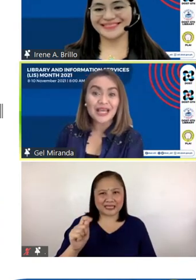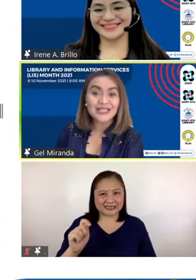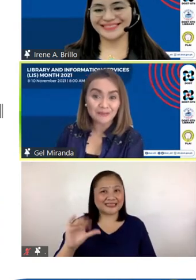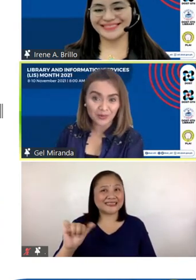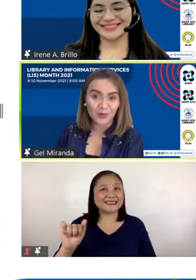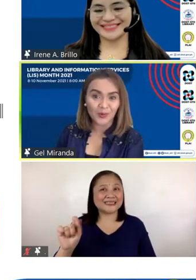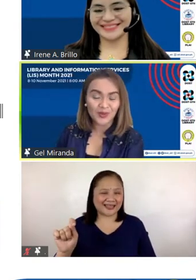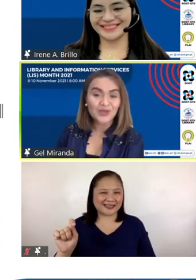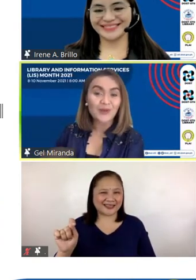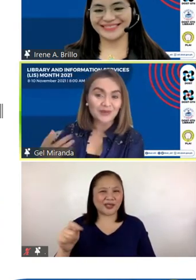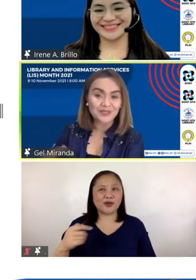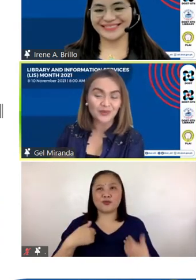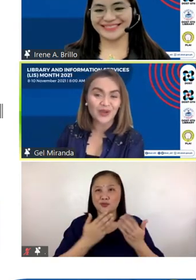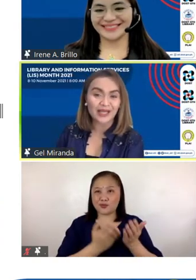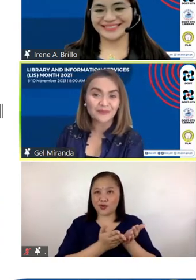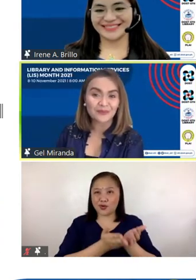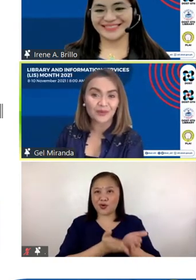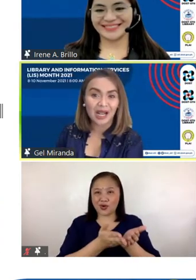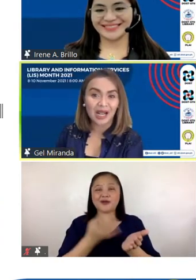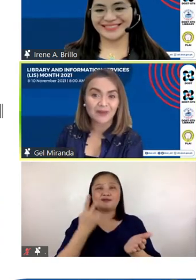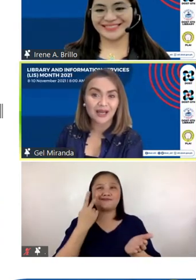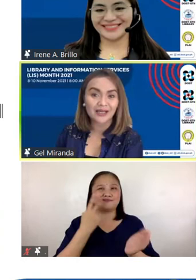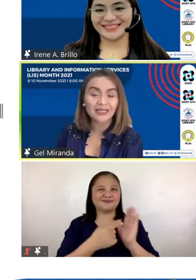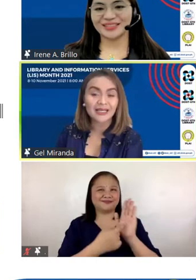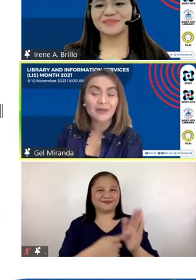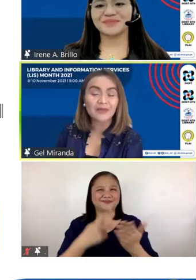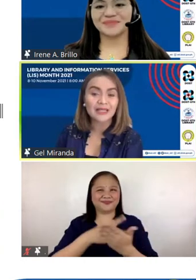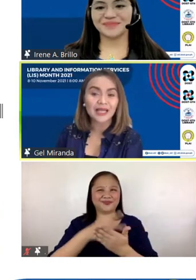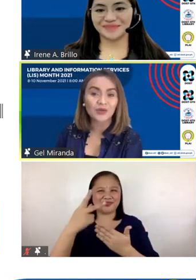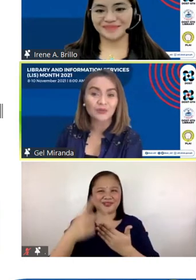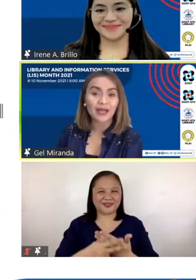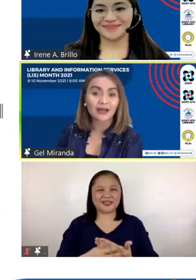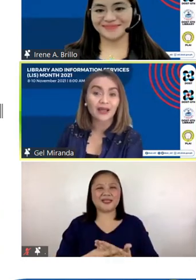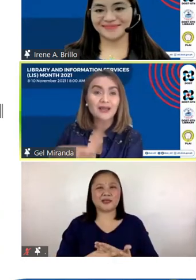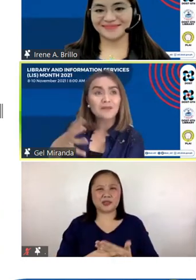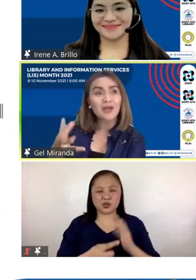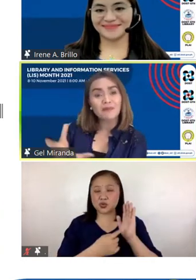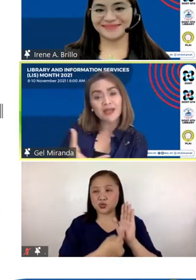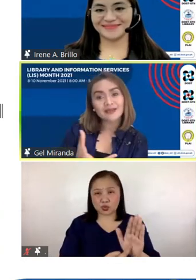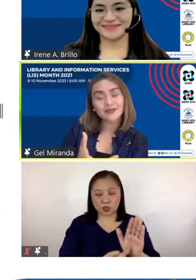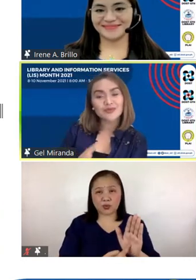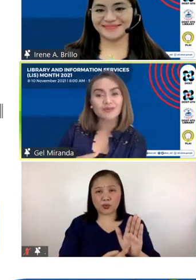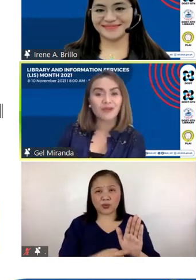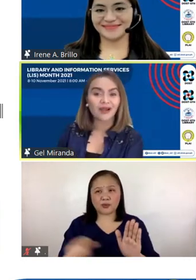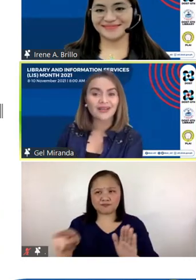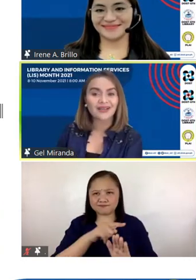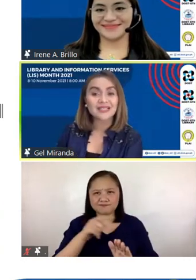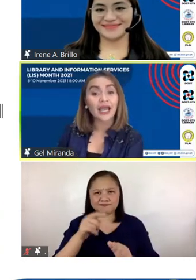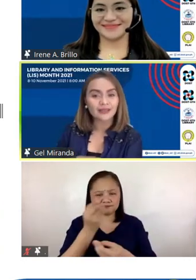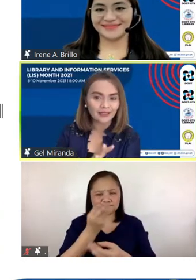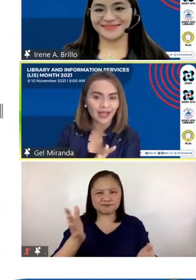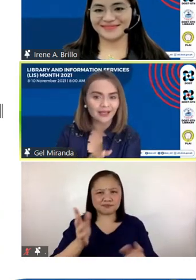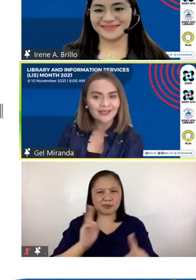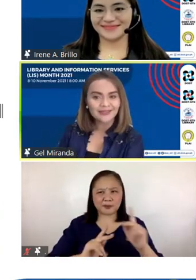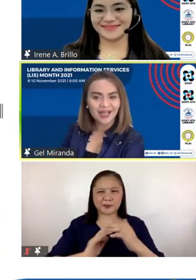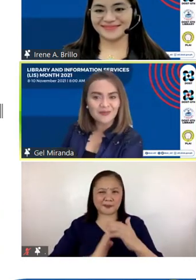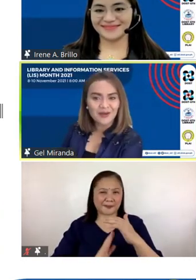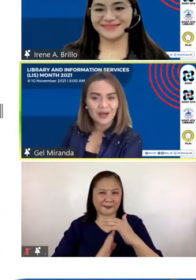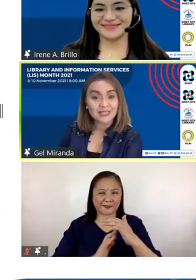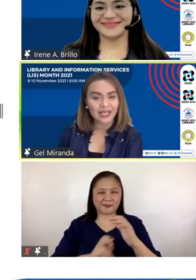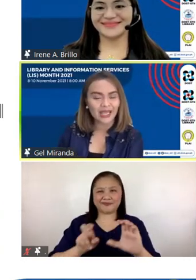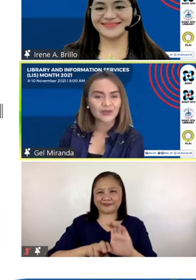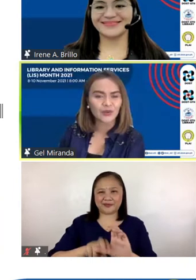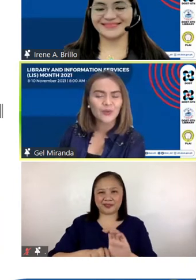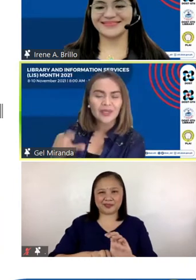So nasa barko, lumalabas po yung ating programa. Ginagamit nila yon para maipakita doon sa mga sakay nila na